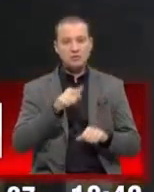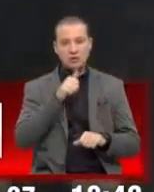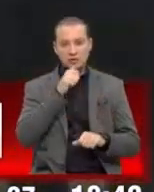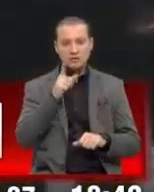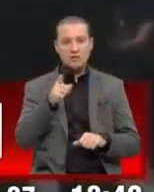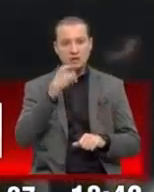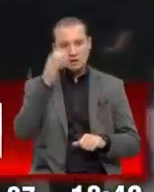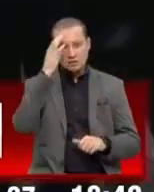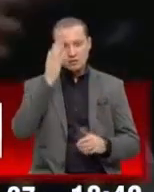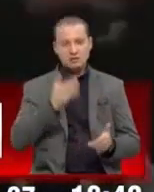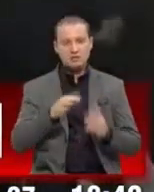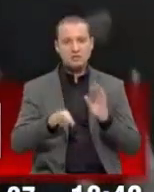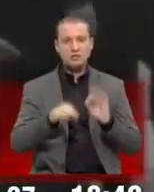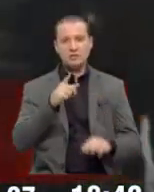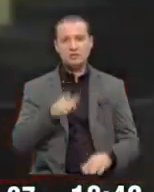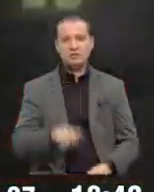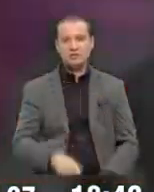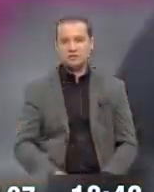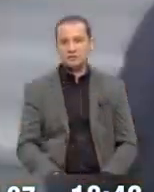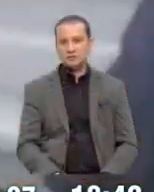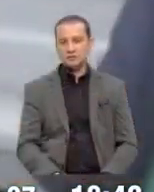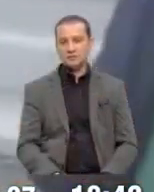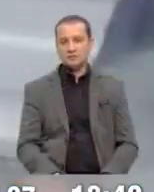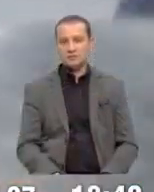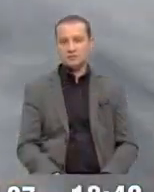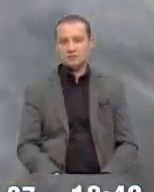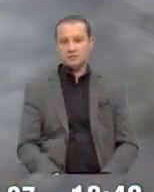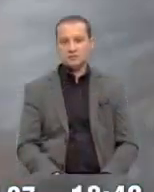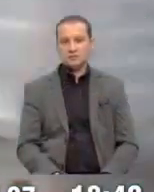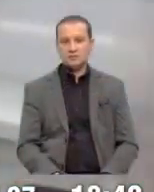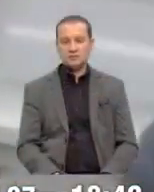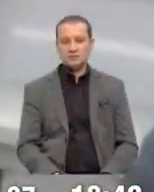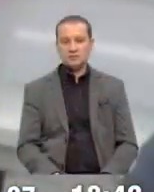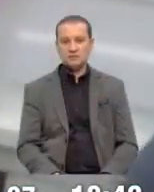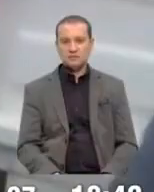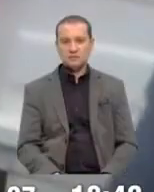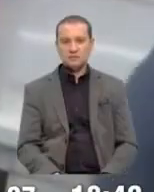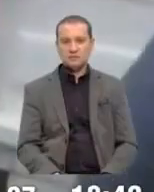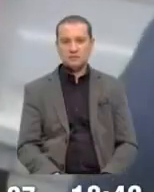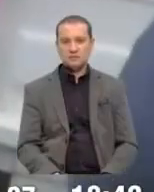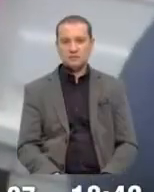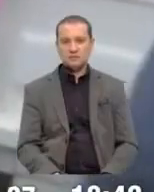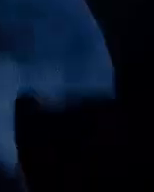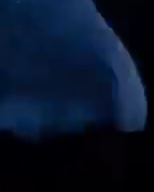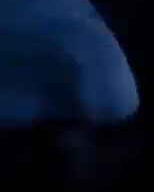sürücüsü ise hastanede tedavi altına alındı. Tamam, kamyon şoförü burada.